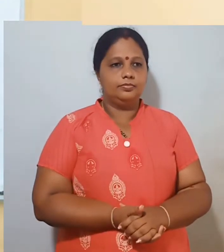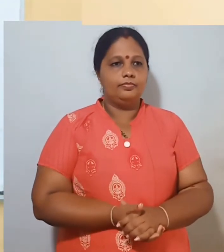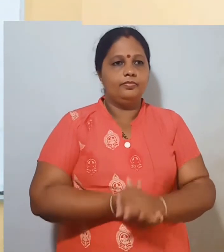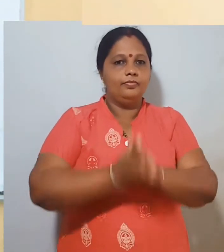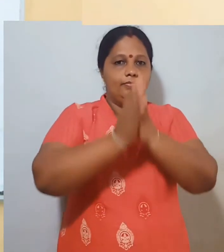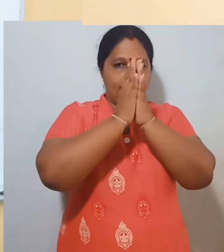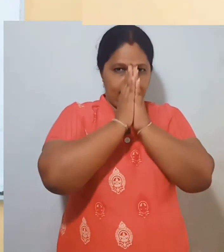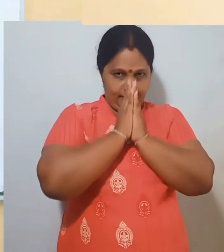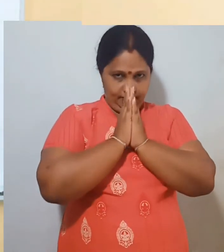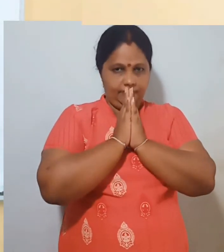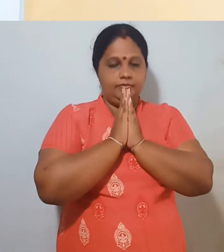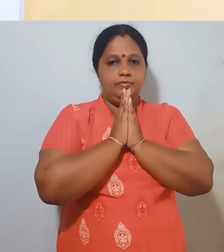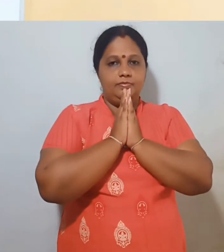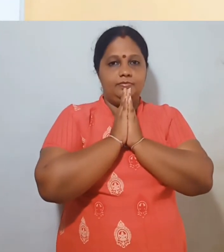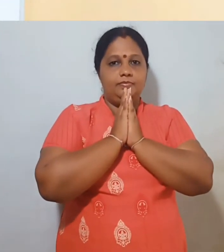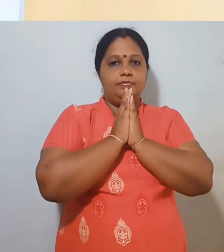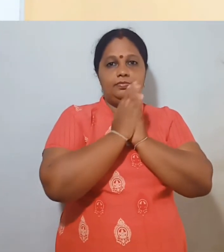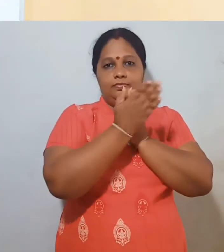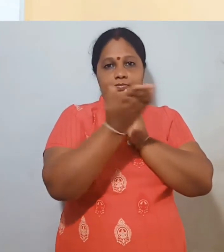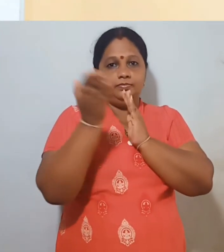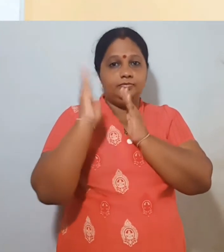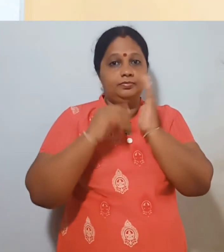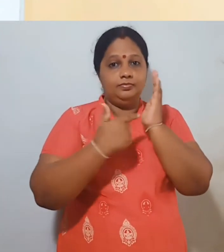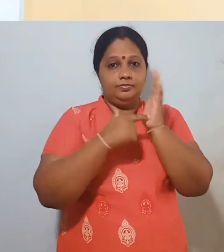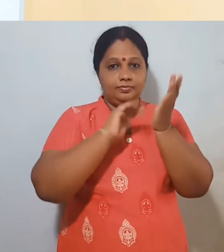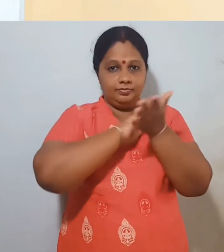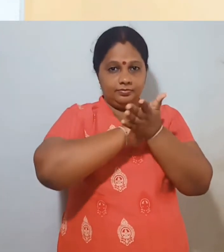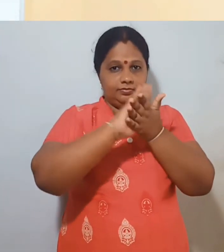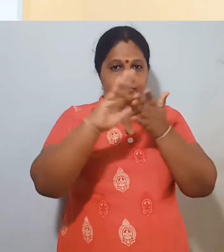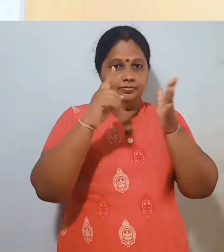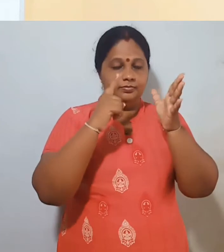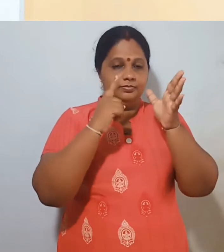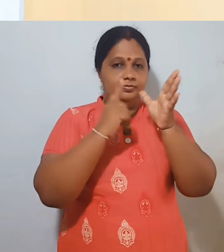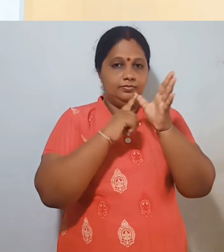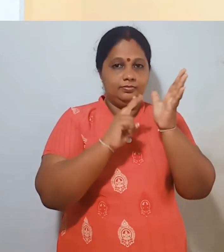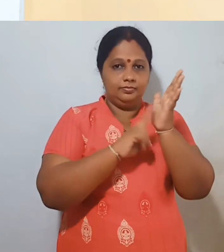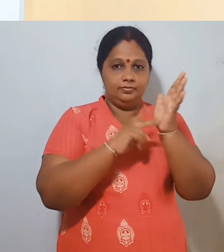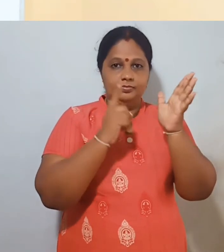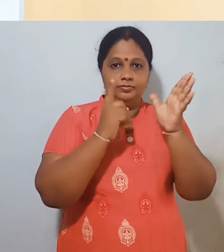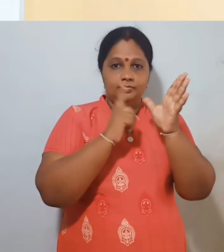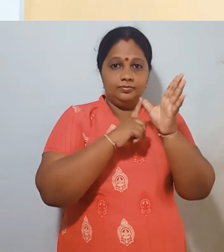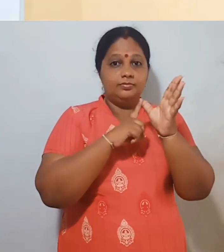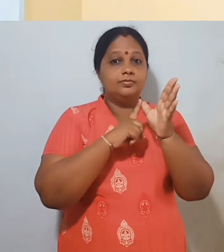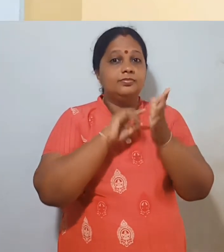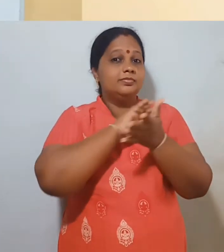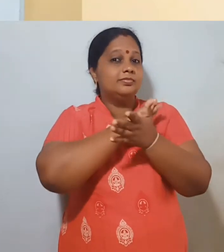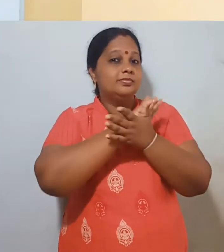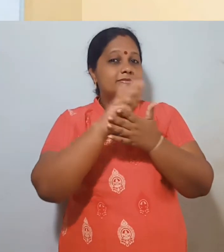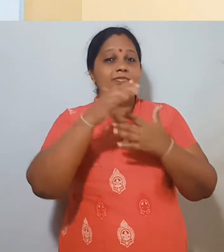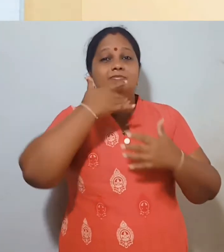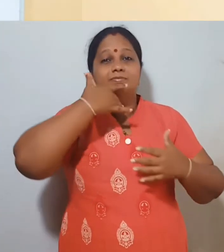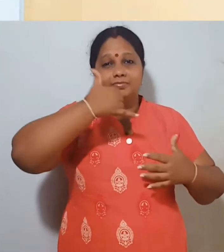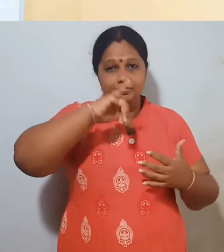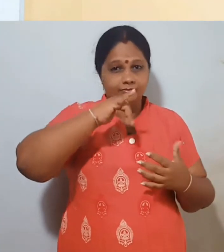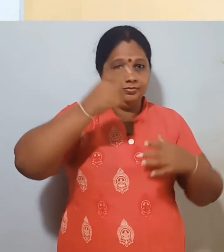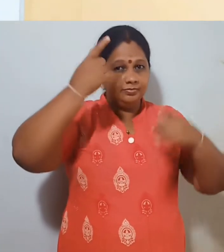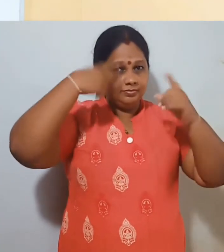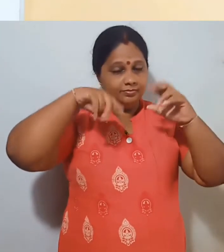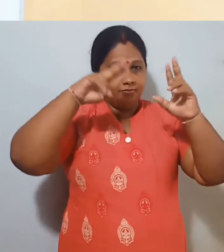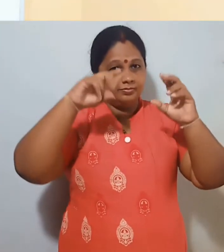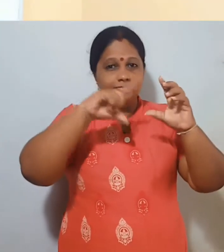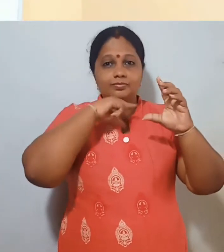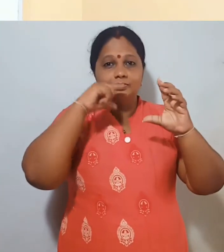வணக்கம் உறவுகளே. தனா ஹெல்தி டிப்ஸ் என்ற யூடியூப் தொடர்பினூடாக பொதுவான